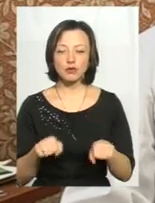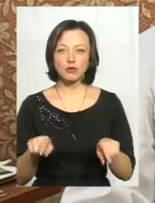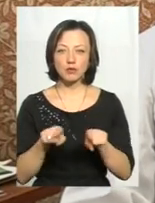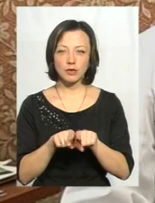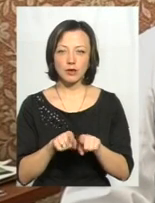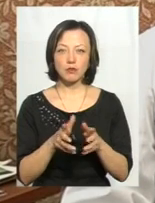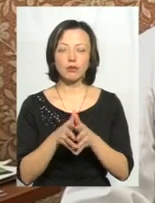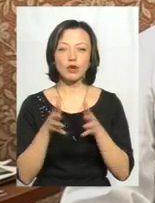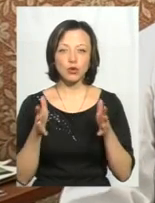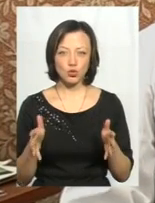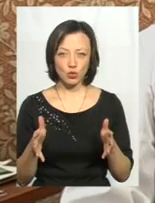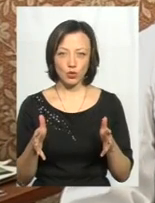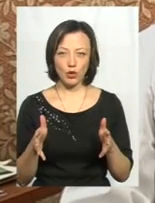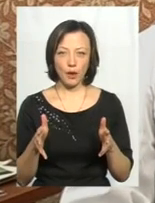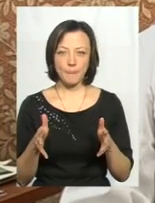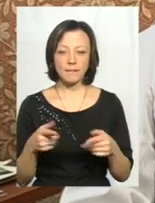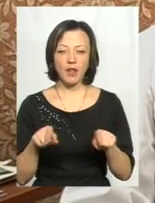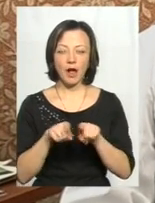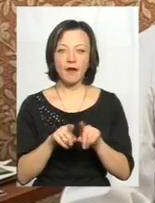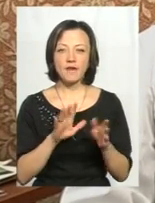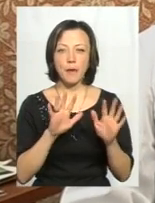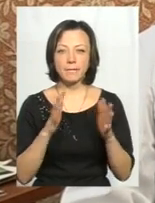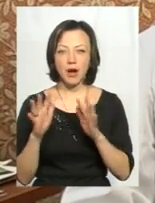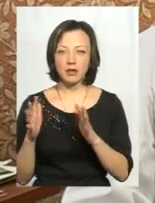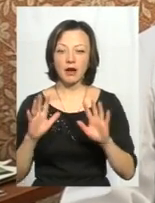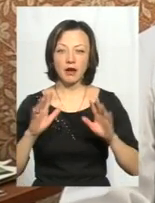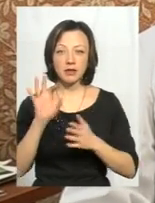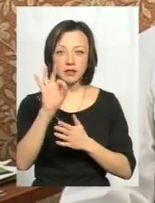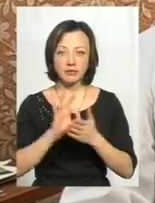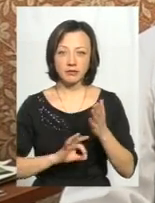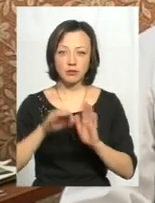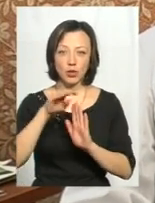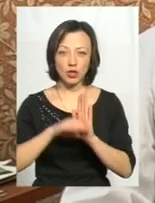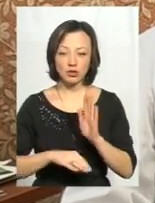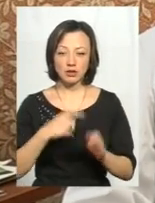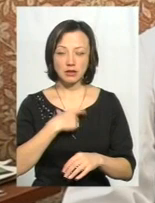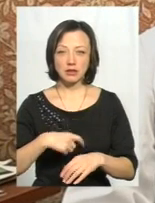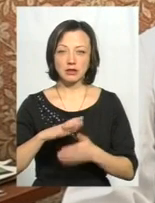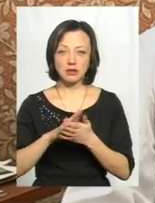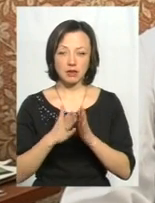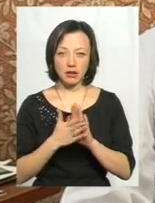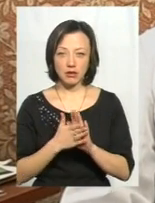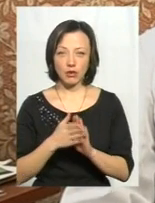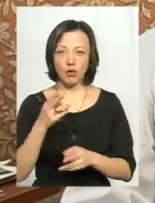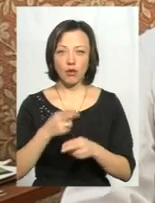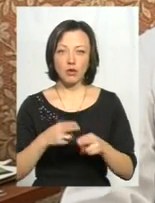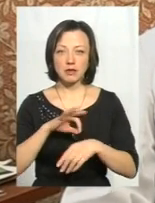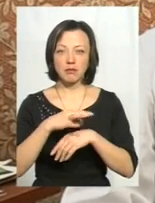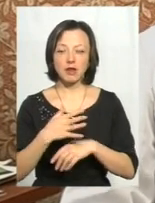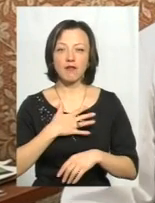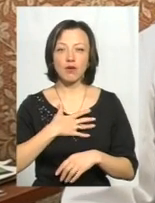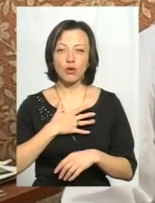також більшою в таких випадках, тому в разі різкого погіршення стану, насамперед, це гострий біль в